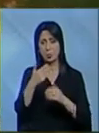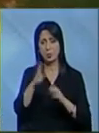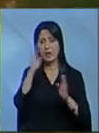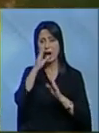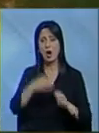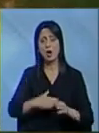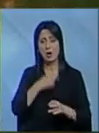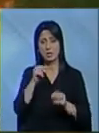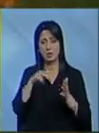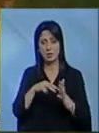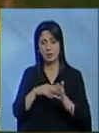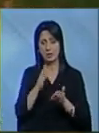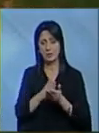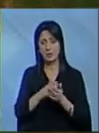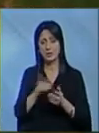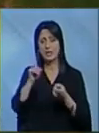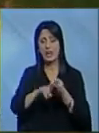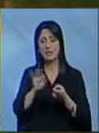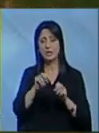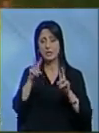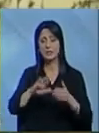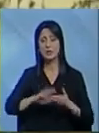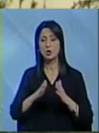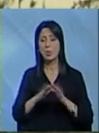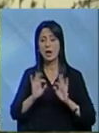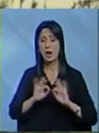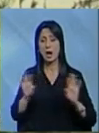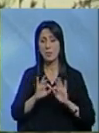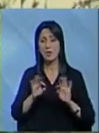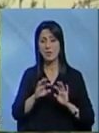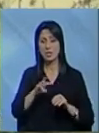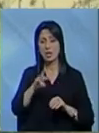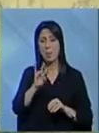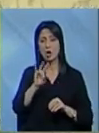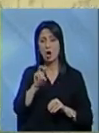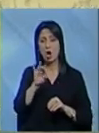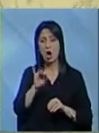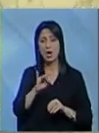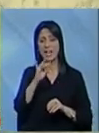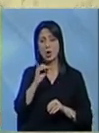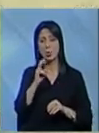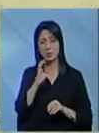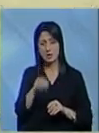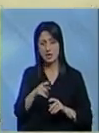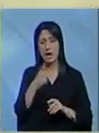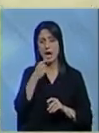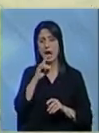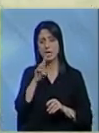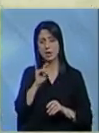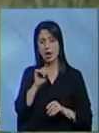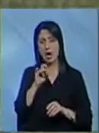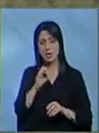ეკოლოგიურ კატასტროფად შეაფასა. სტიქიასთან დაკავშირებით საგანგებო მდგომარეობაა გამოცხადებული მონღოლეთის მოსაზღვრე ირკუტსკის ოლქში, კრასნოიარსკის